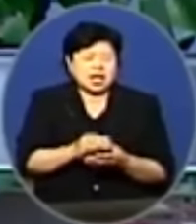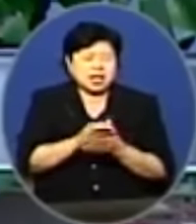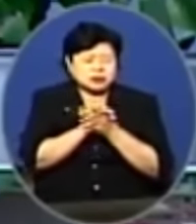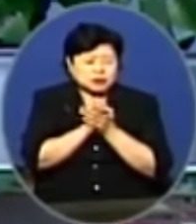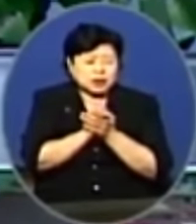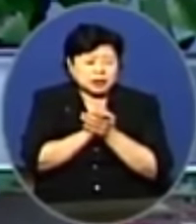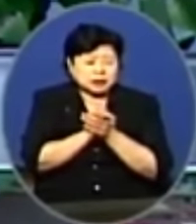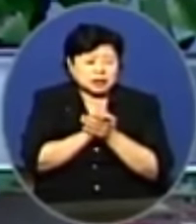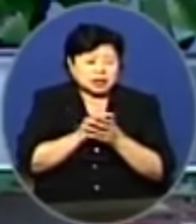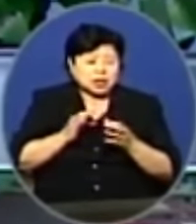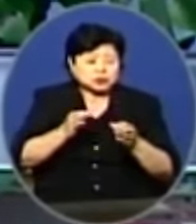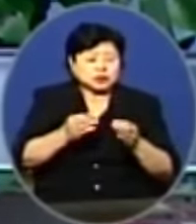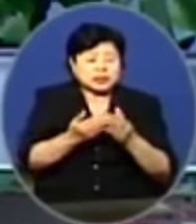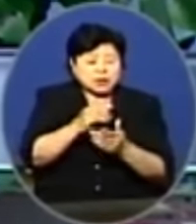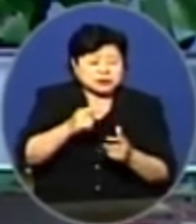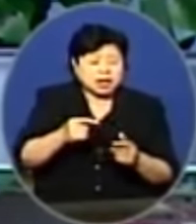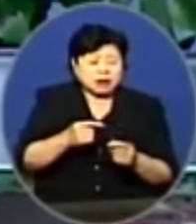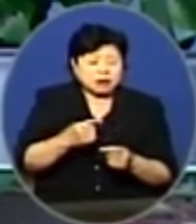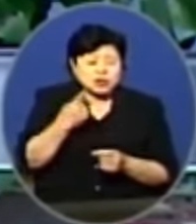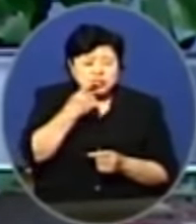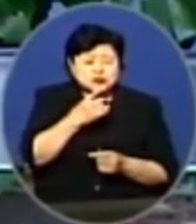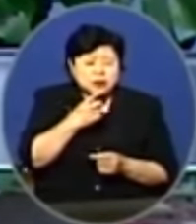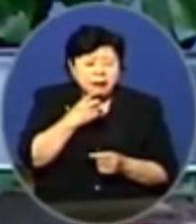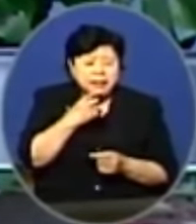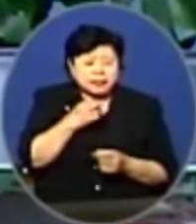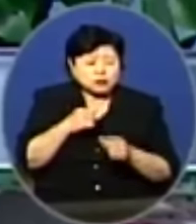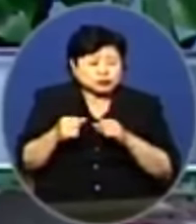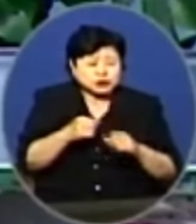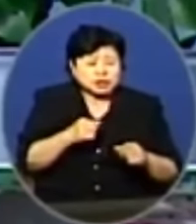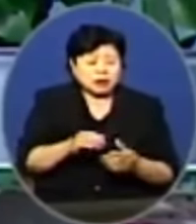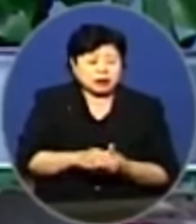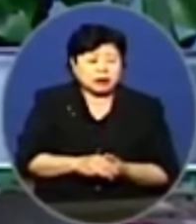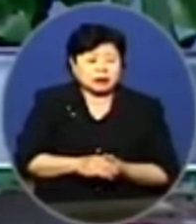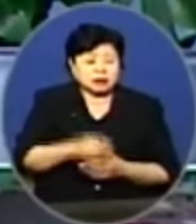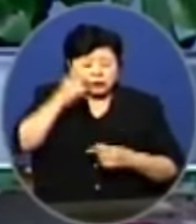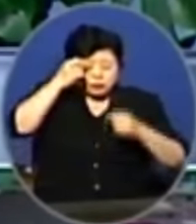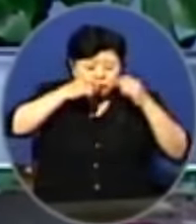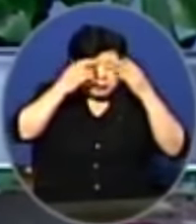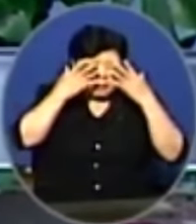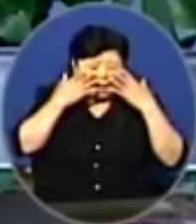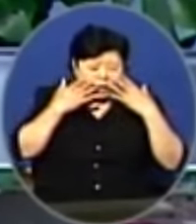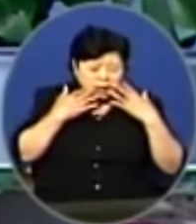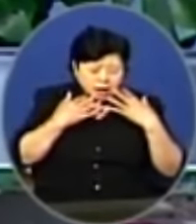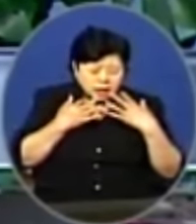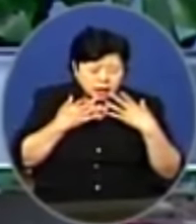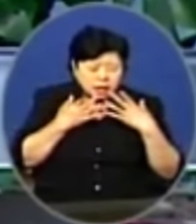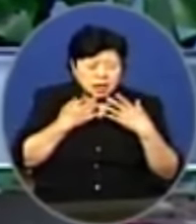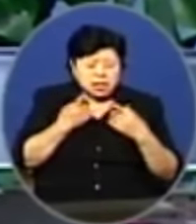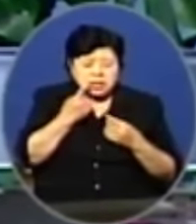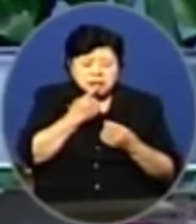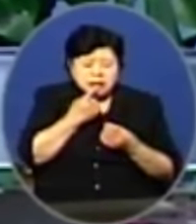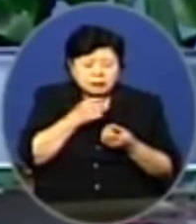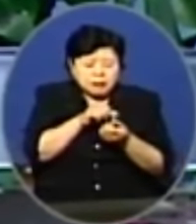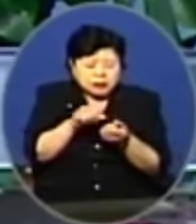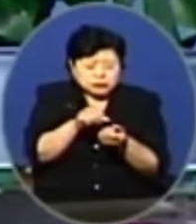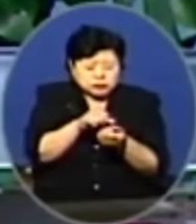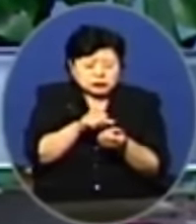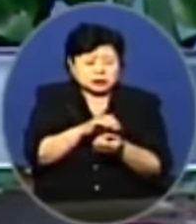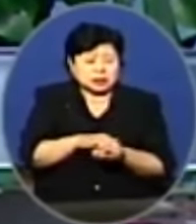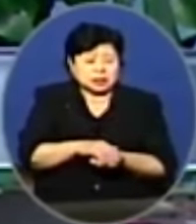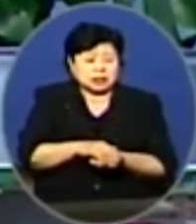주시옵소서. 너무 속에 간절한 마음이 생겨서 목소리가 안 나와서 눈물을 철철 흘리면서 입만 들썩거리니까